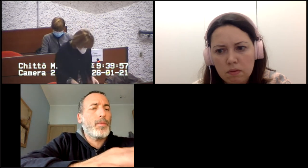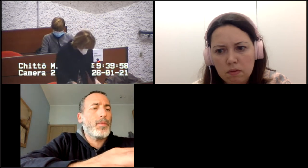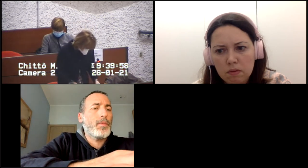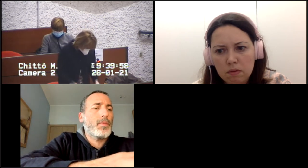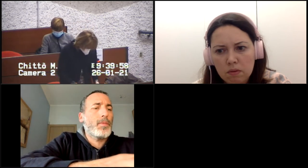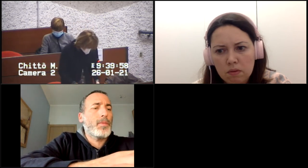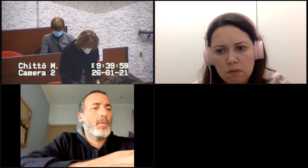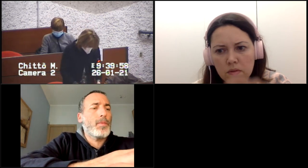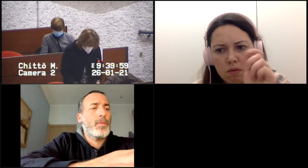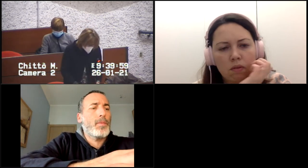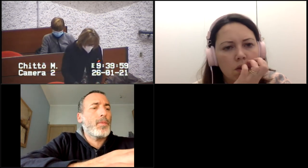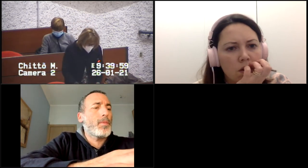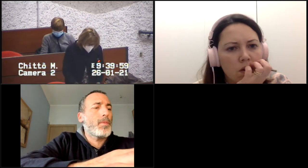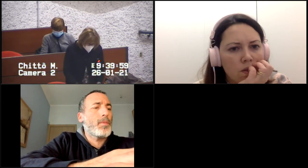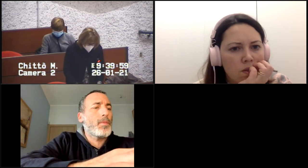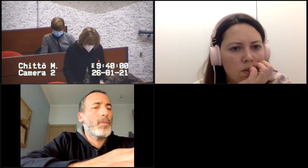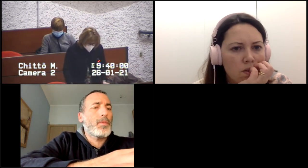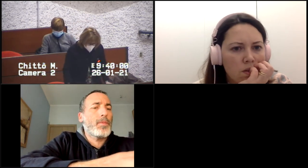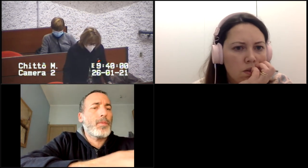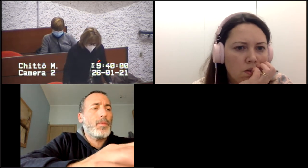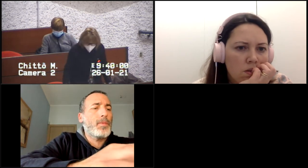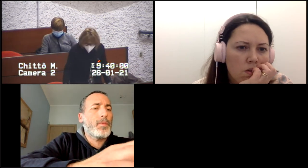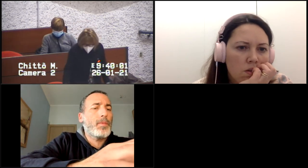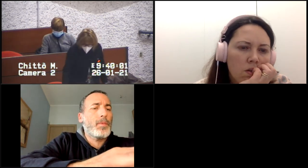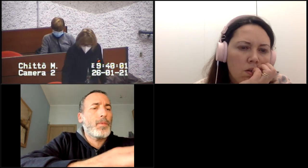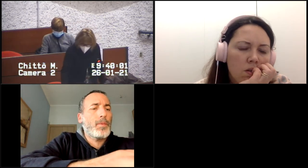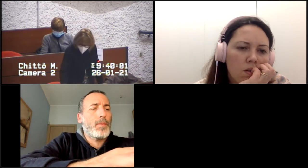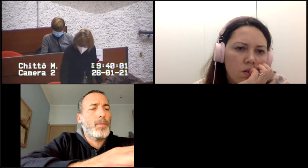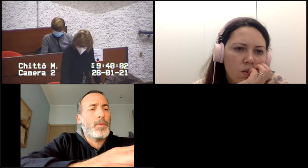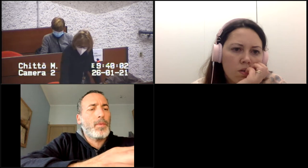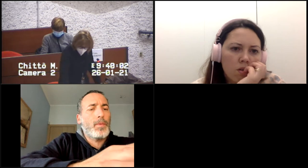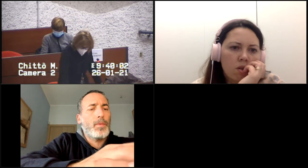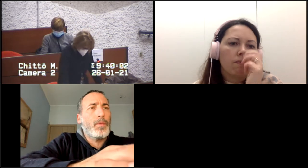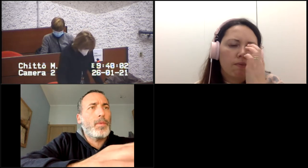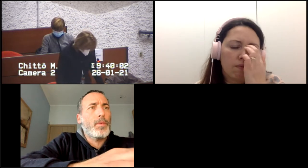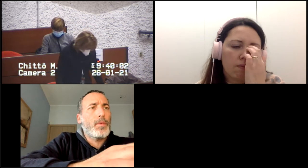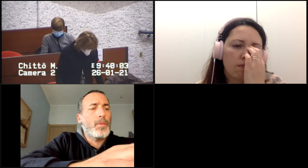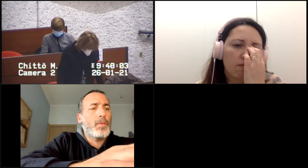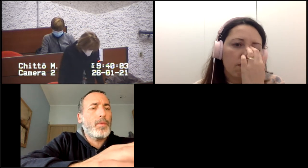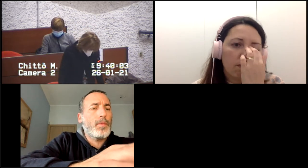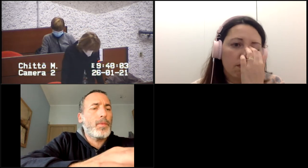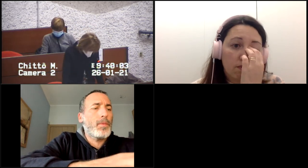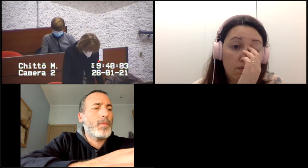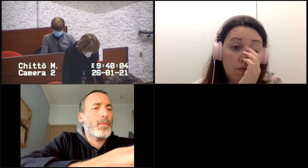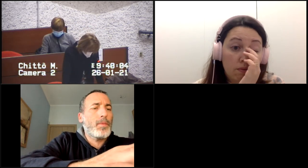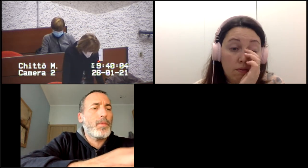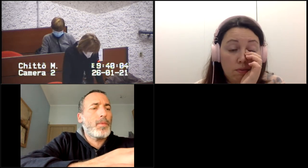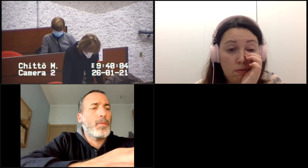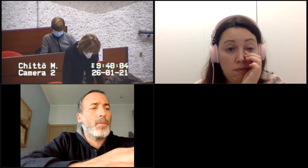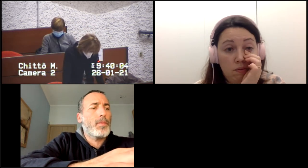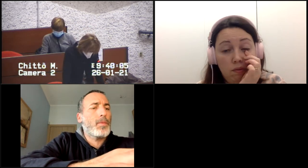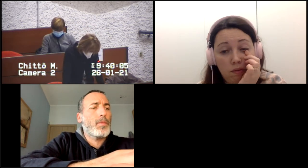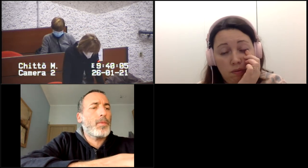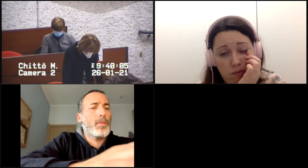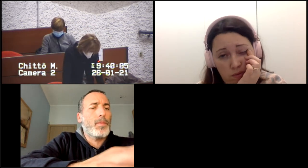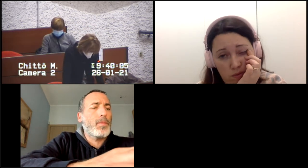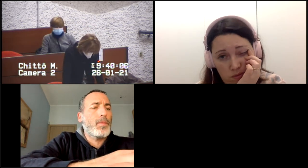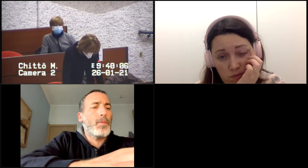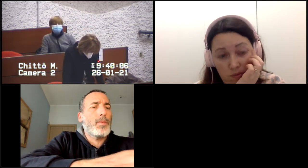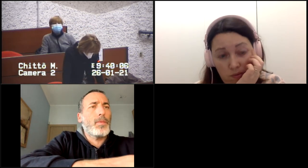molto orgogliosi, che in parte siano state anche, come dire, abbiano fatto un po' scuola anche